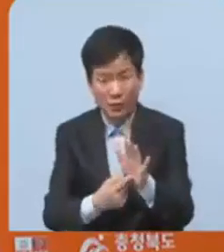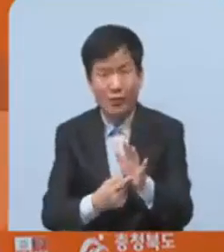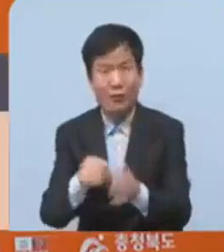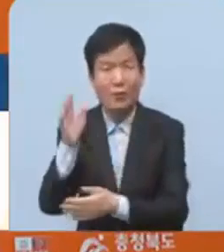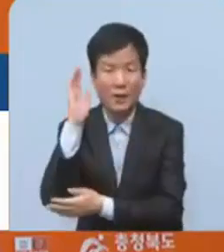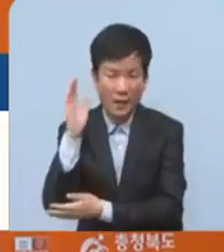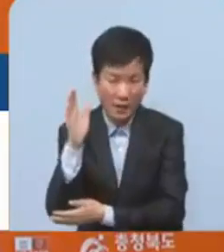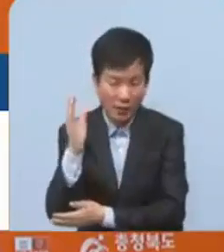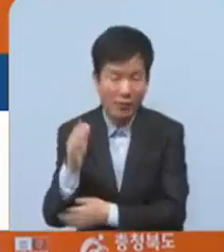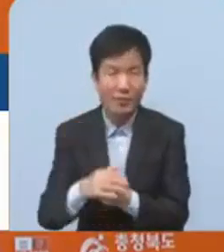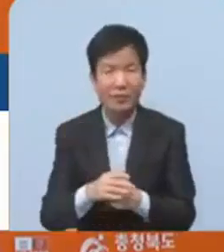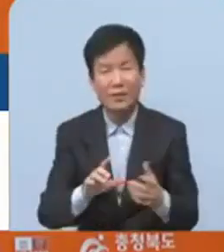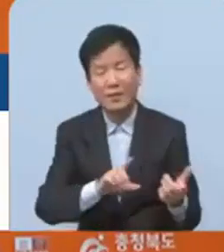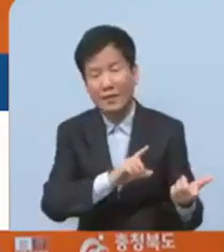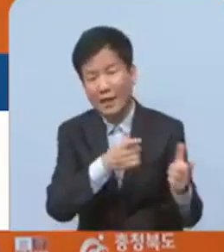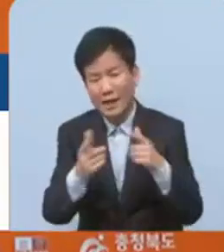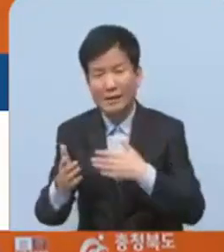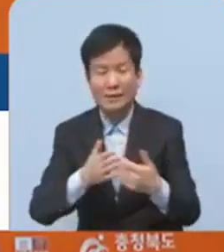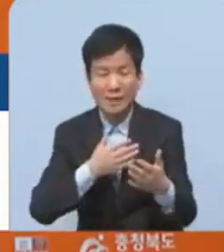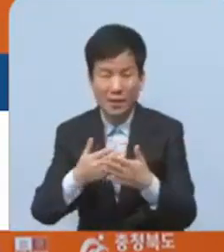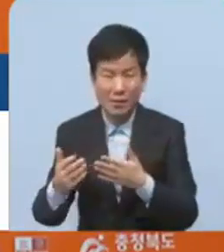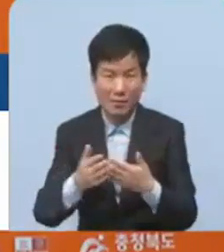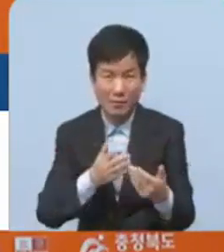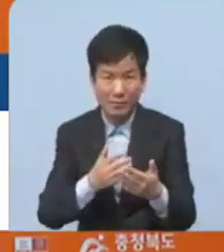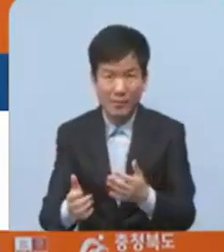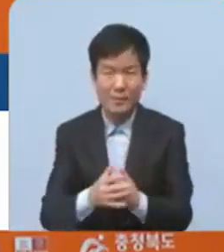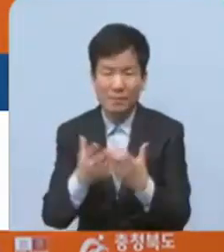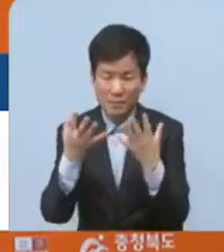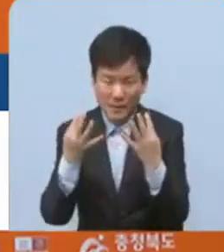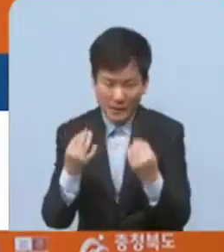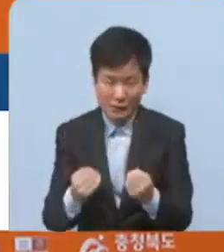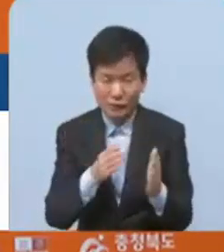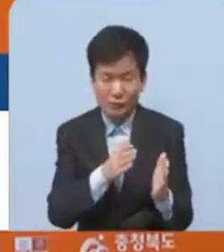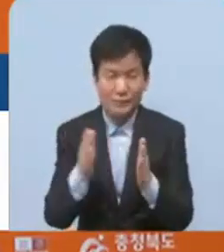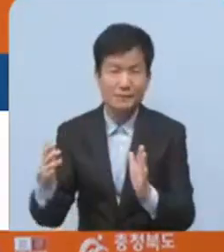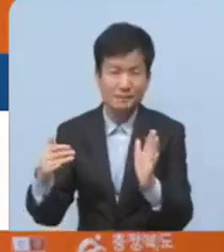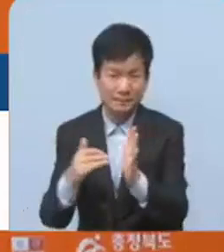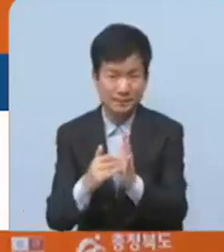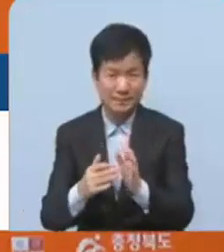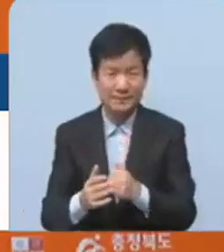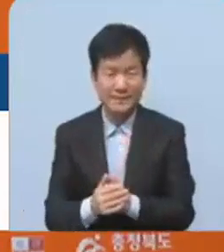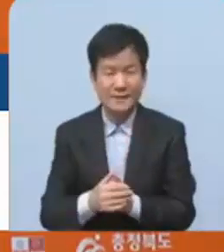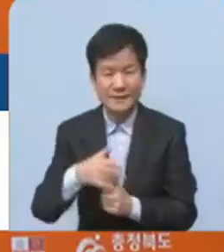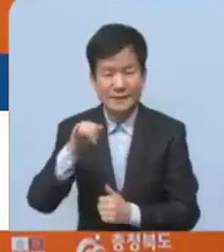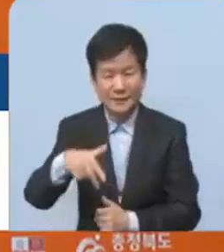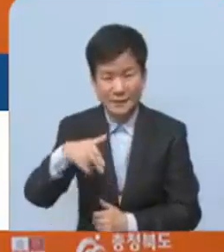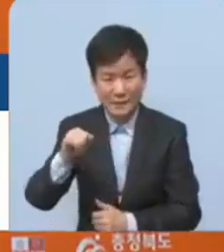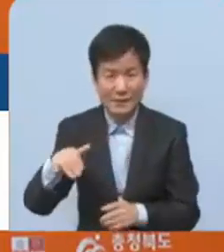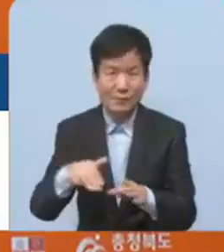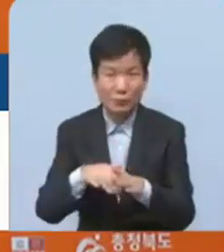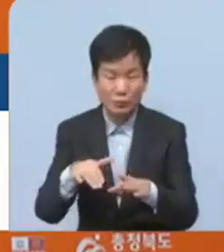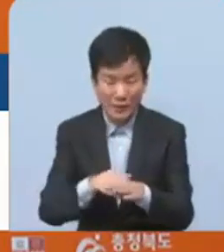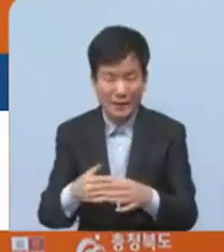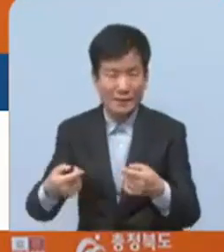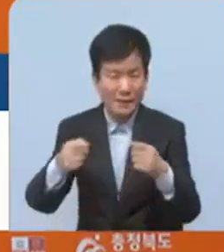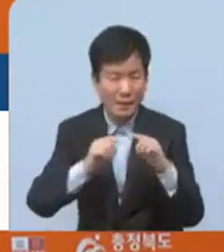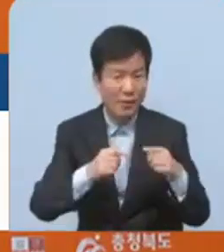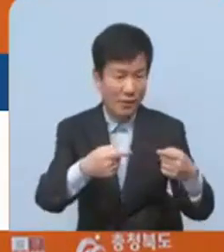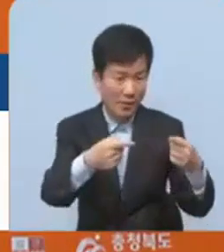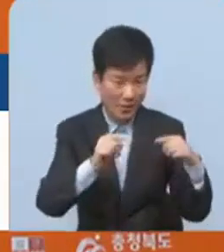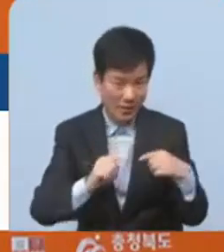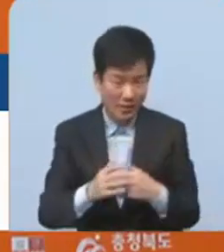그리고 다양한 체험거리 등 많은 것을 준비를 했습니다 직지 문화재 참여해주셔서